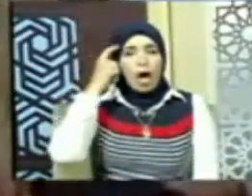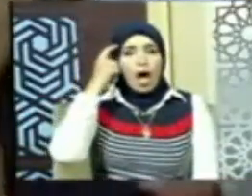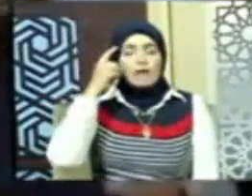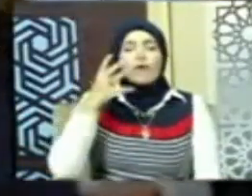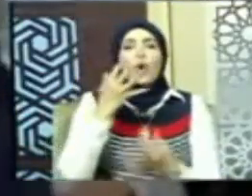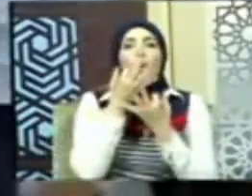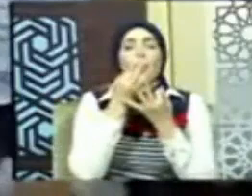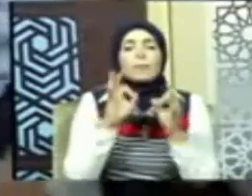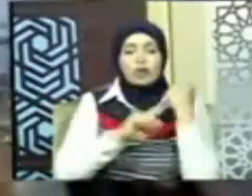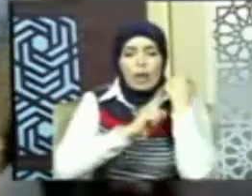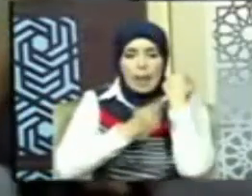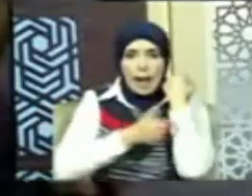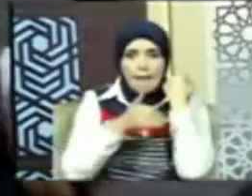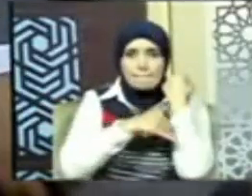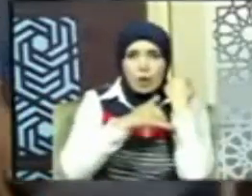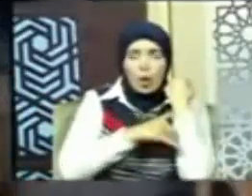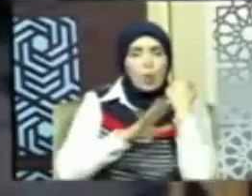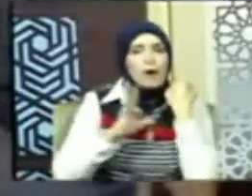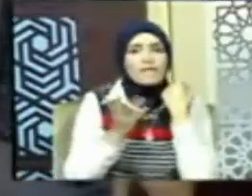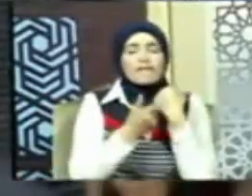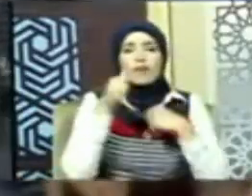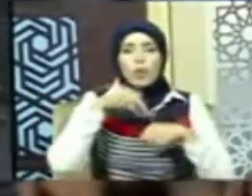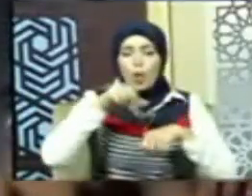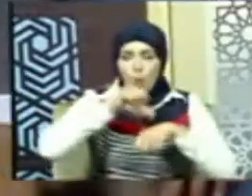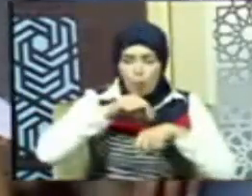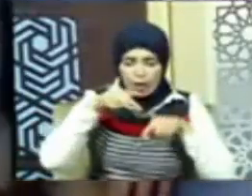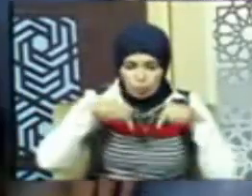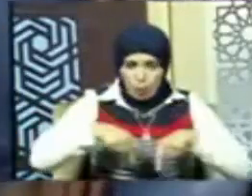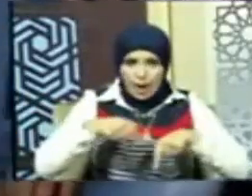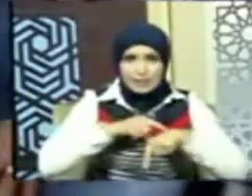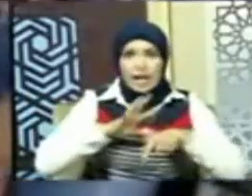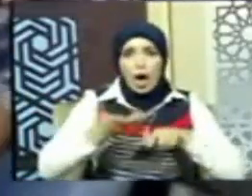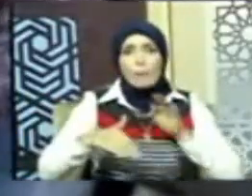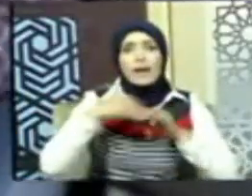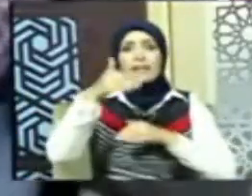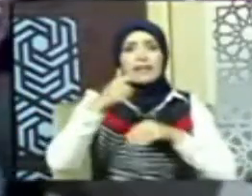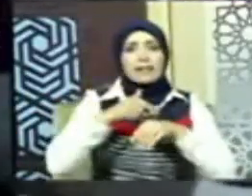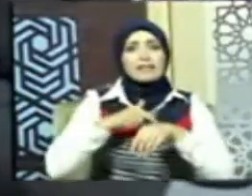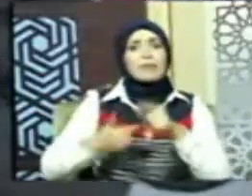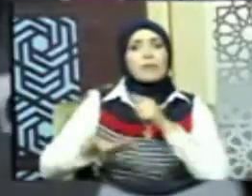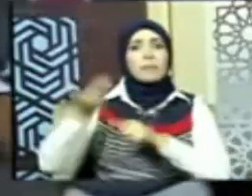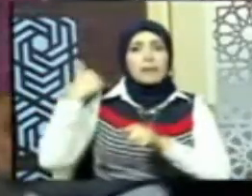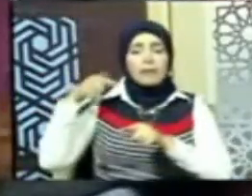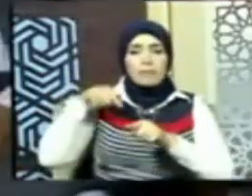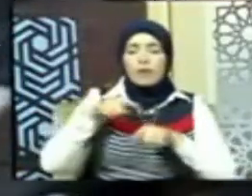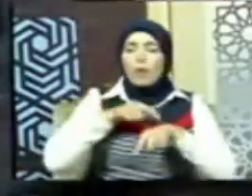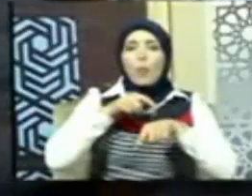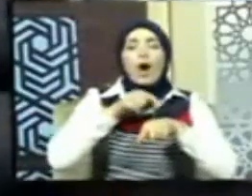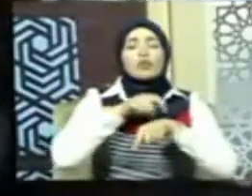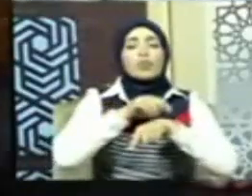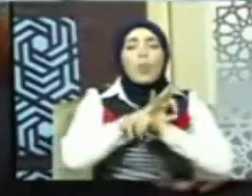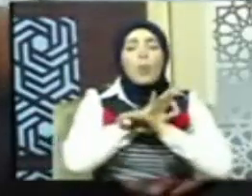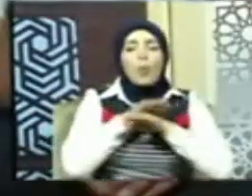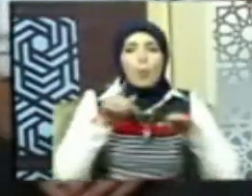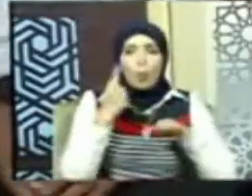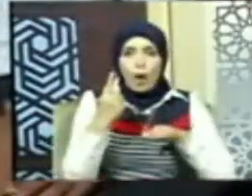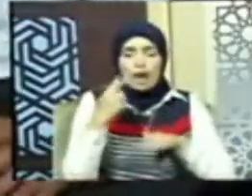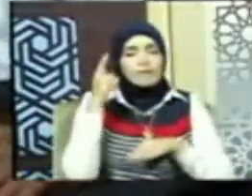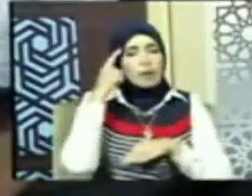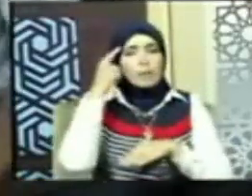جميع الأرحام في كل زمان ومكان في وقت واحد علما